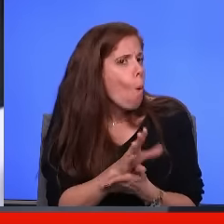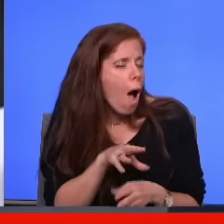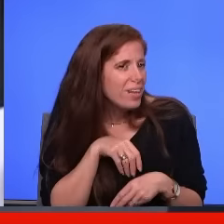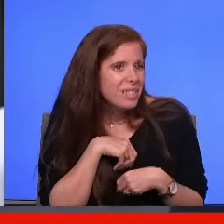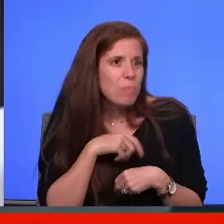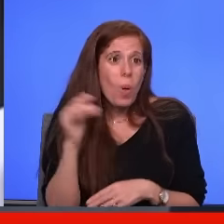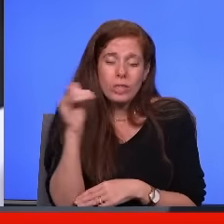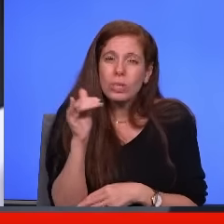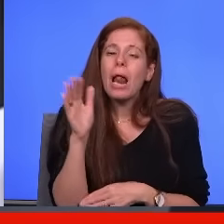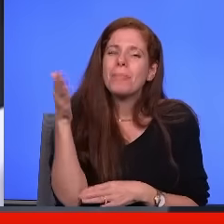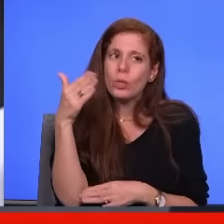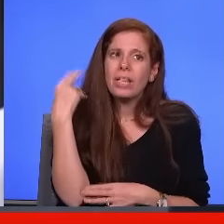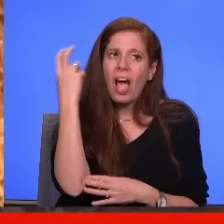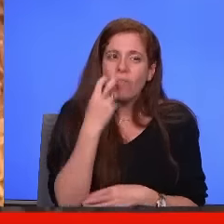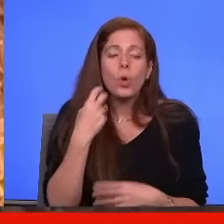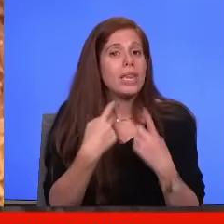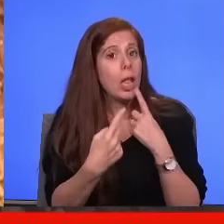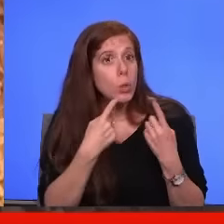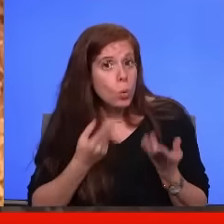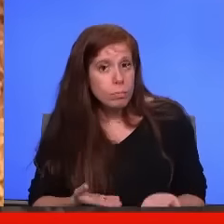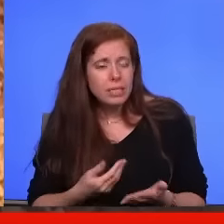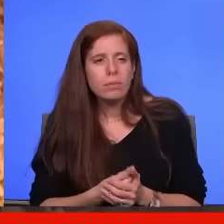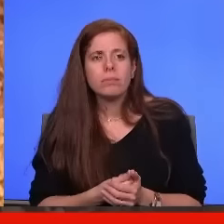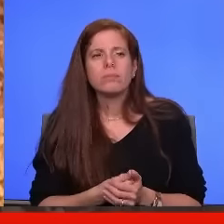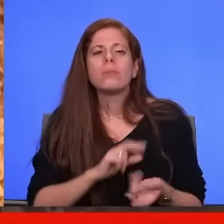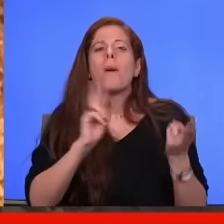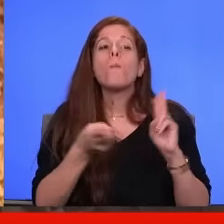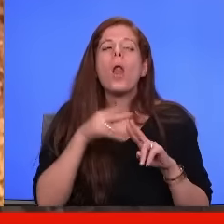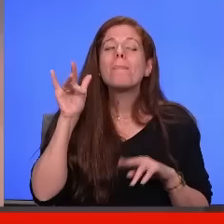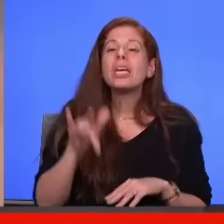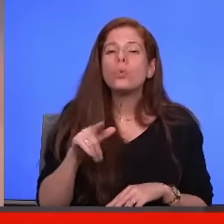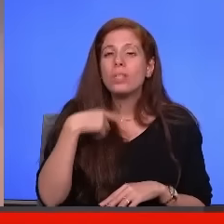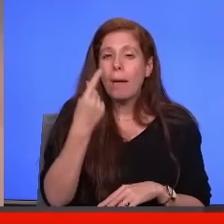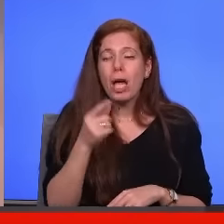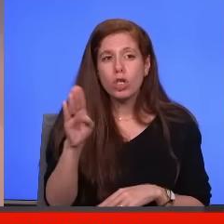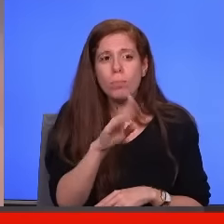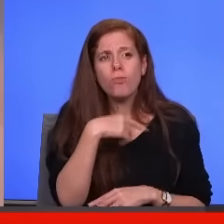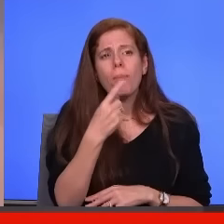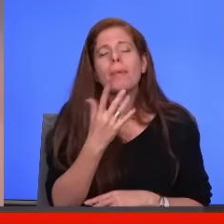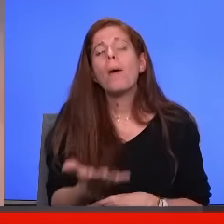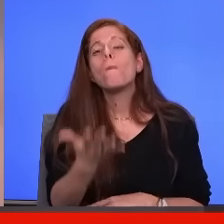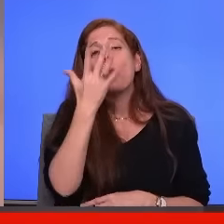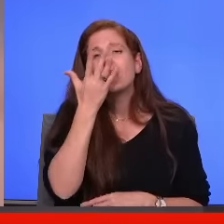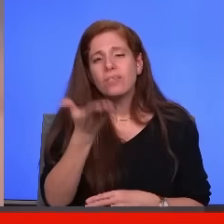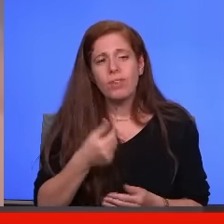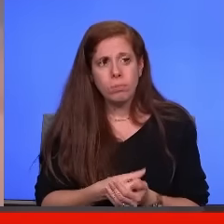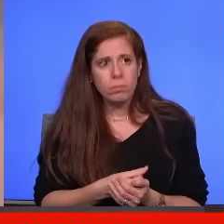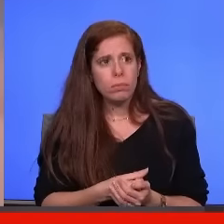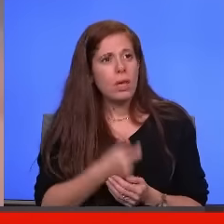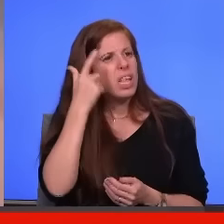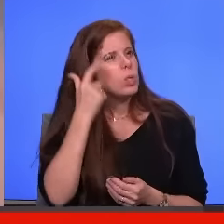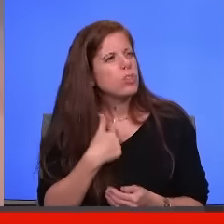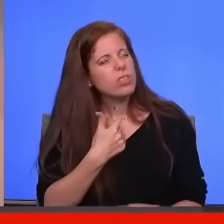but as Arab countries, to engage in that conversation. בעולם גינו את האמירה של נתניהו ואמרו כמה הם מאוכזבים מהדברים. I think it's very